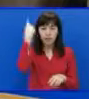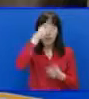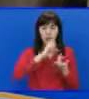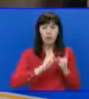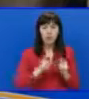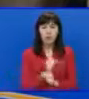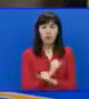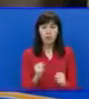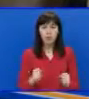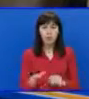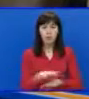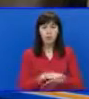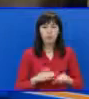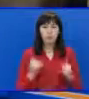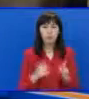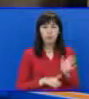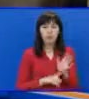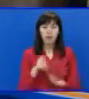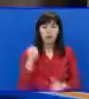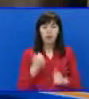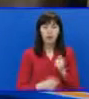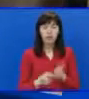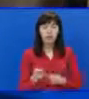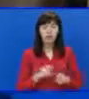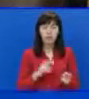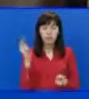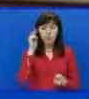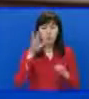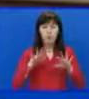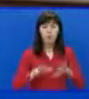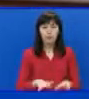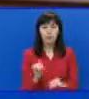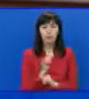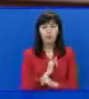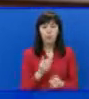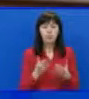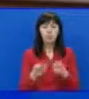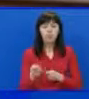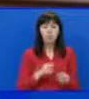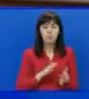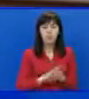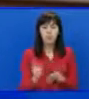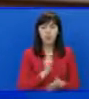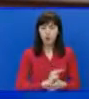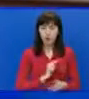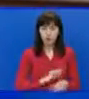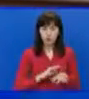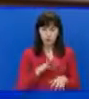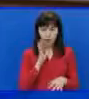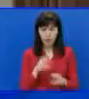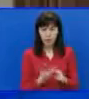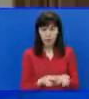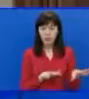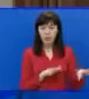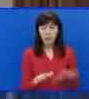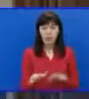жатпайды. Аймақтарда қазірден бастап әр басқарма оқу орындарының сенбілік ұйымдастырумен тазалық жұмыстары жүргізілмек. Мұндай